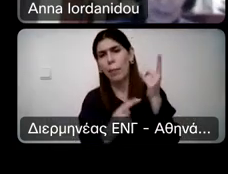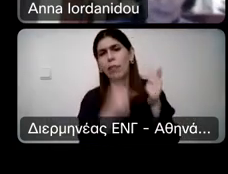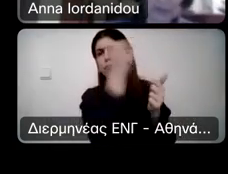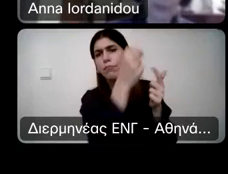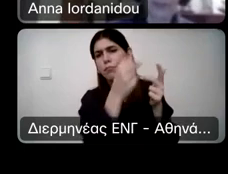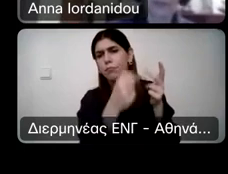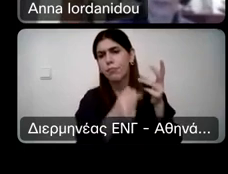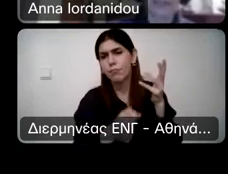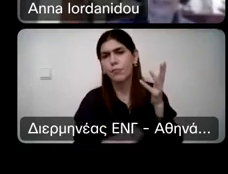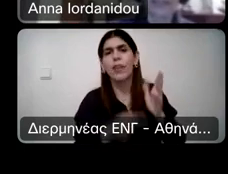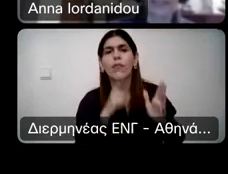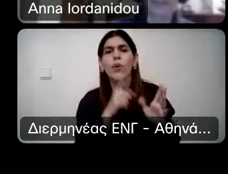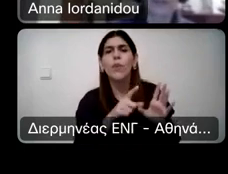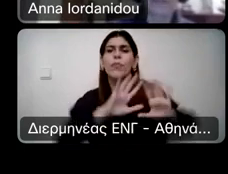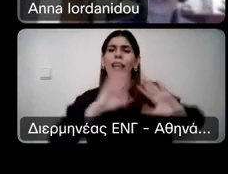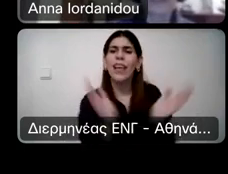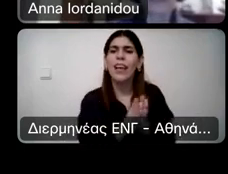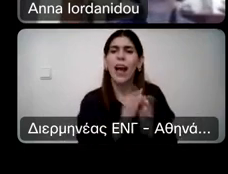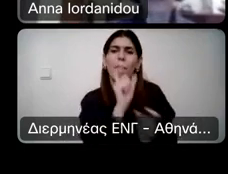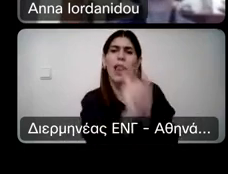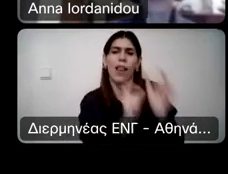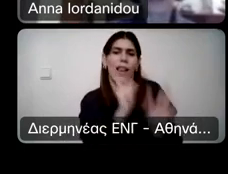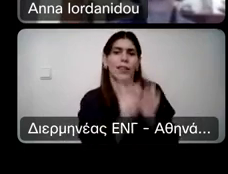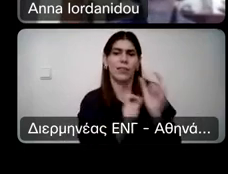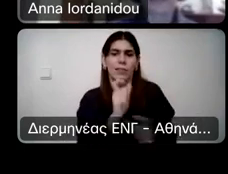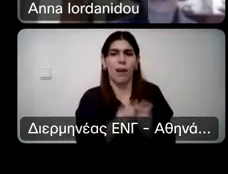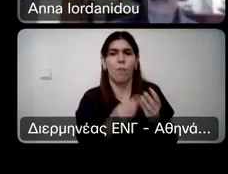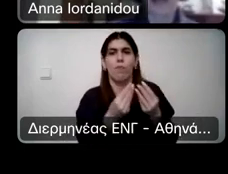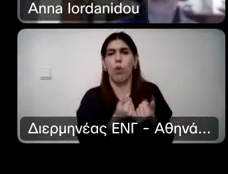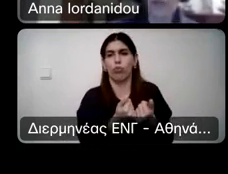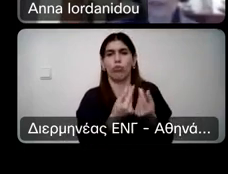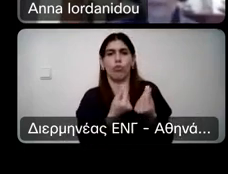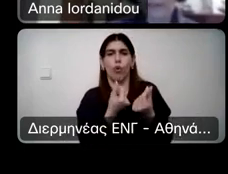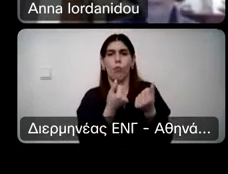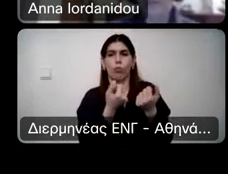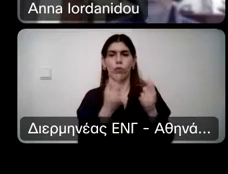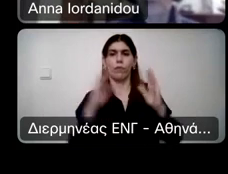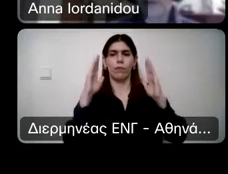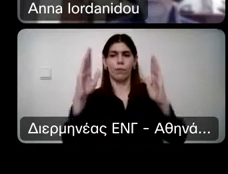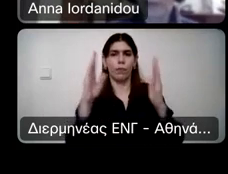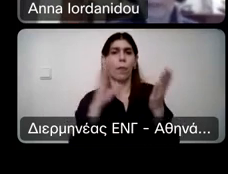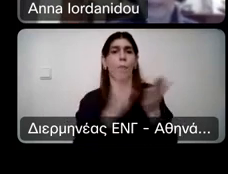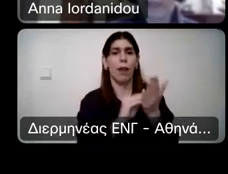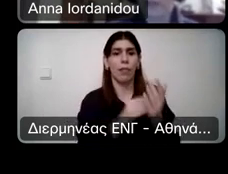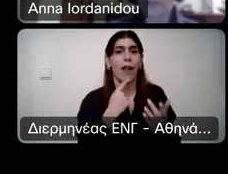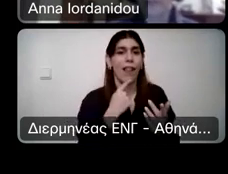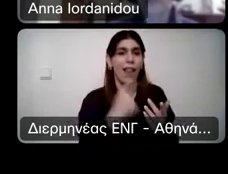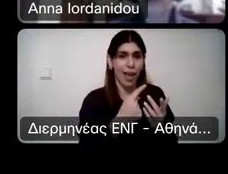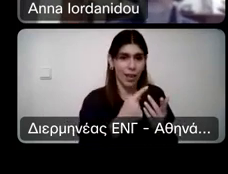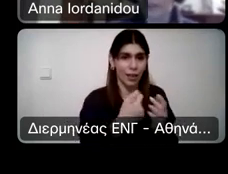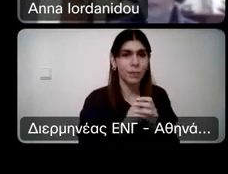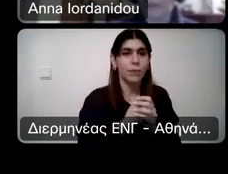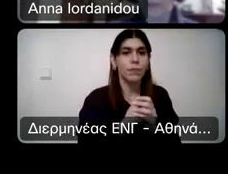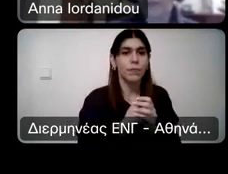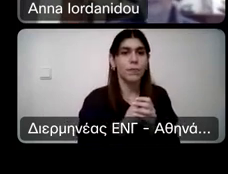στο τοπίο των λεξικών. Βλέπετε ότι υπάρχει ένα ADOC, το οποίο ADOC εικάζουμε ότι είναι